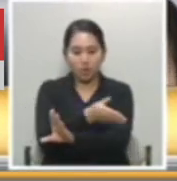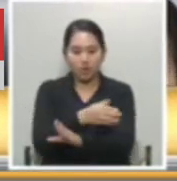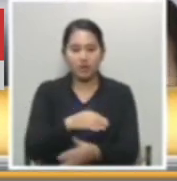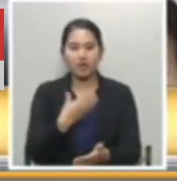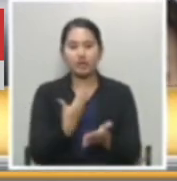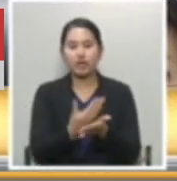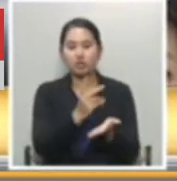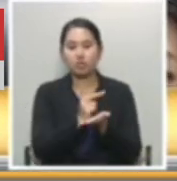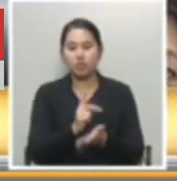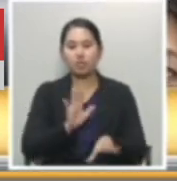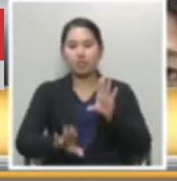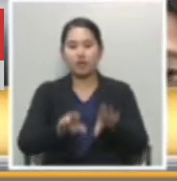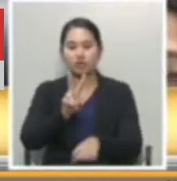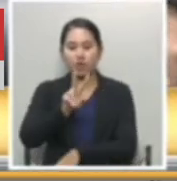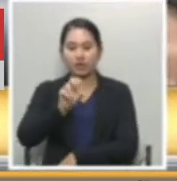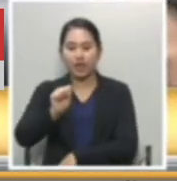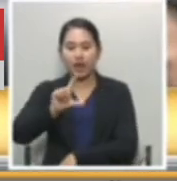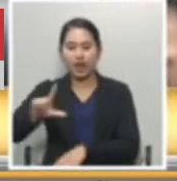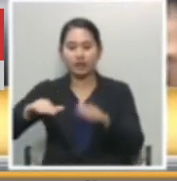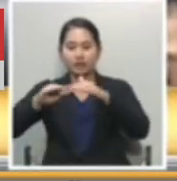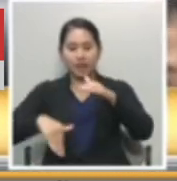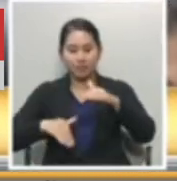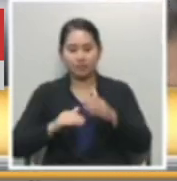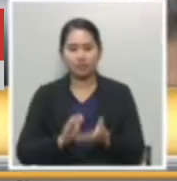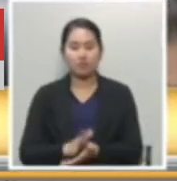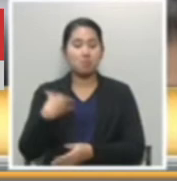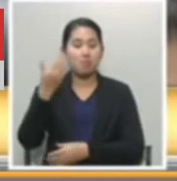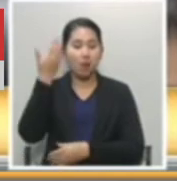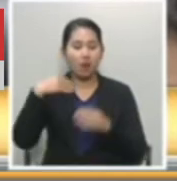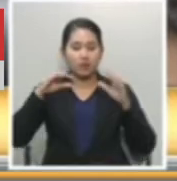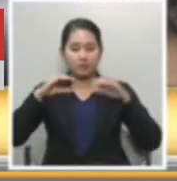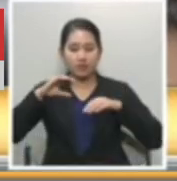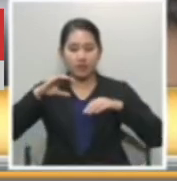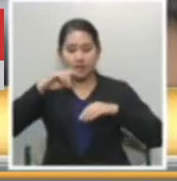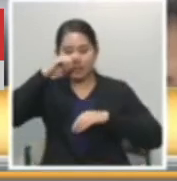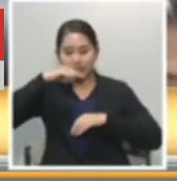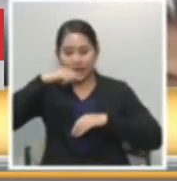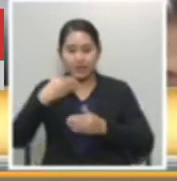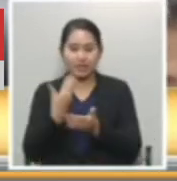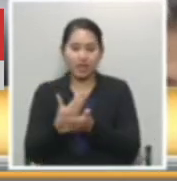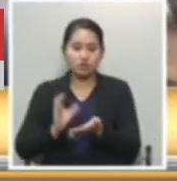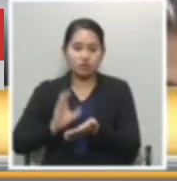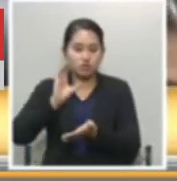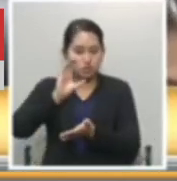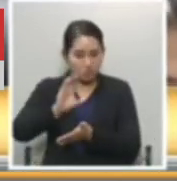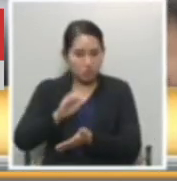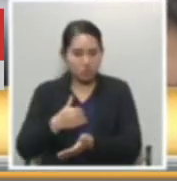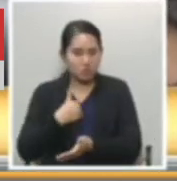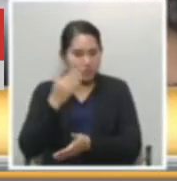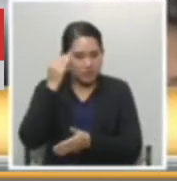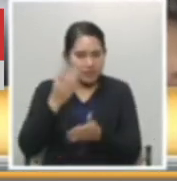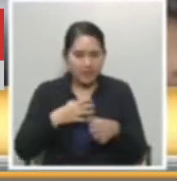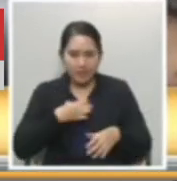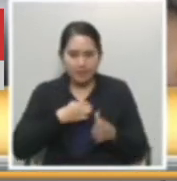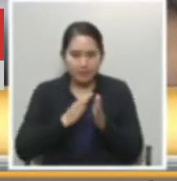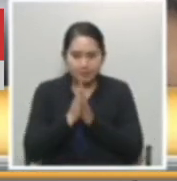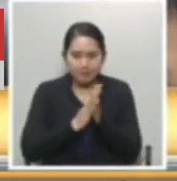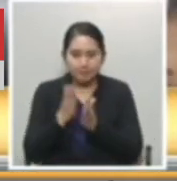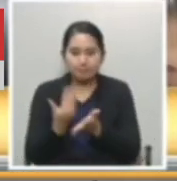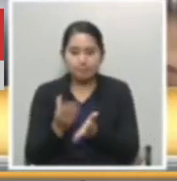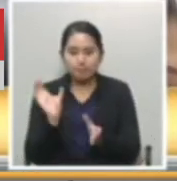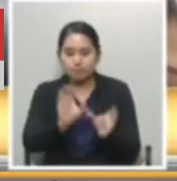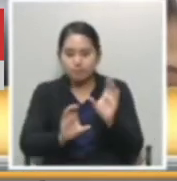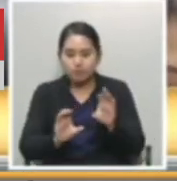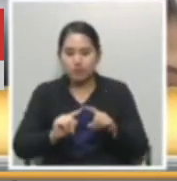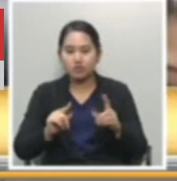200,000 ล้านนี่แหละครับประเทศไทยที่เคยเป็นประเทศน่าลงทุนอันดับต้นๆของโลกสุดท้